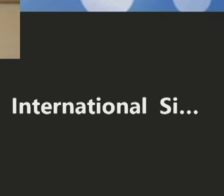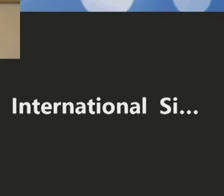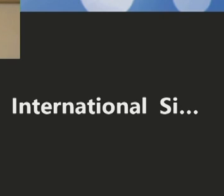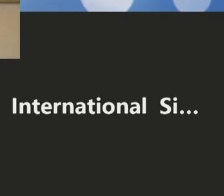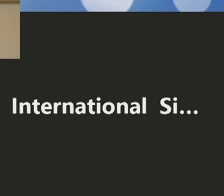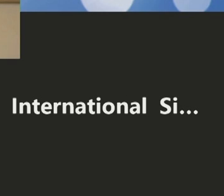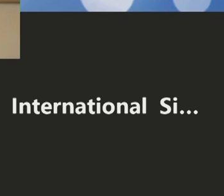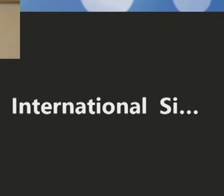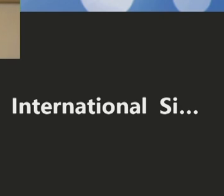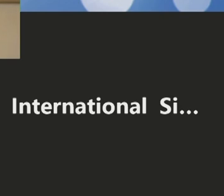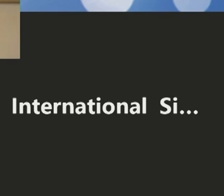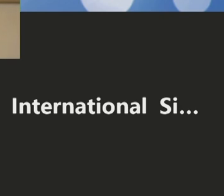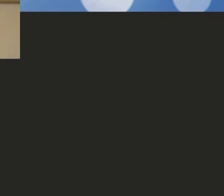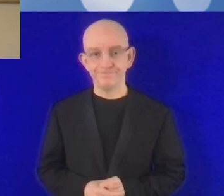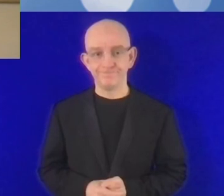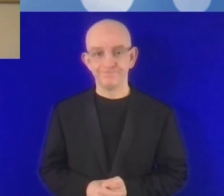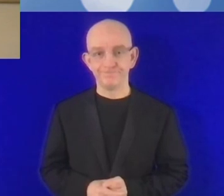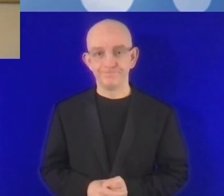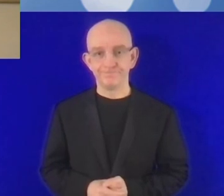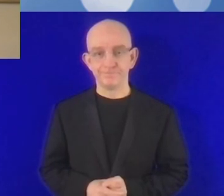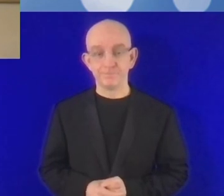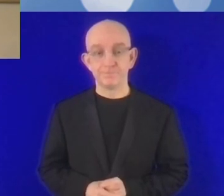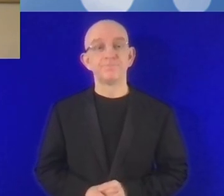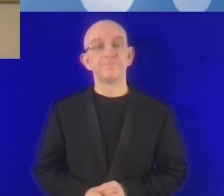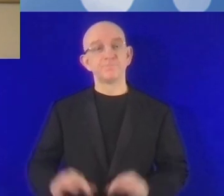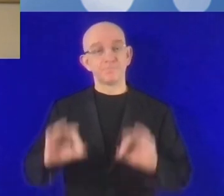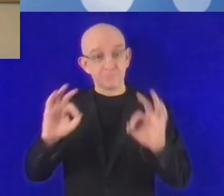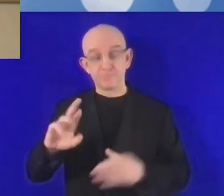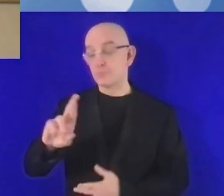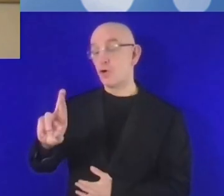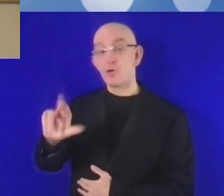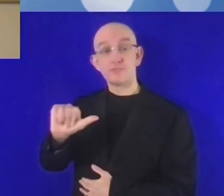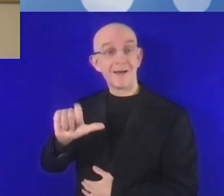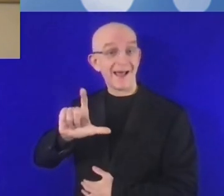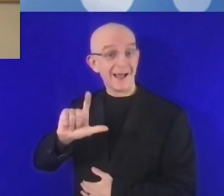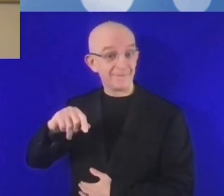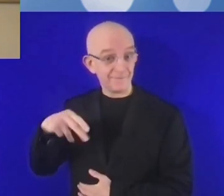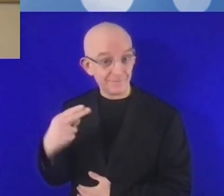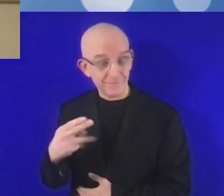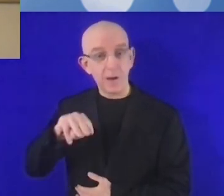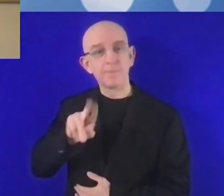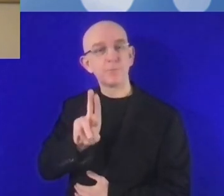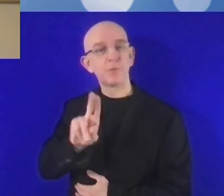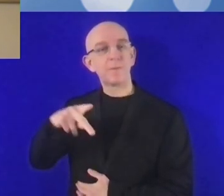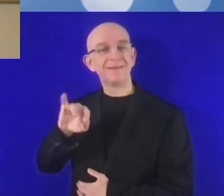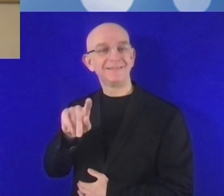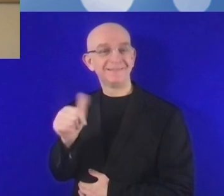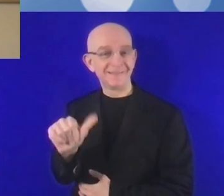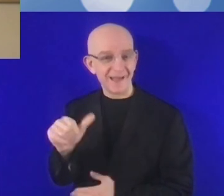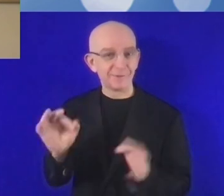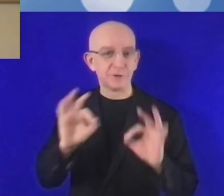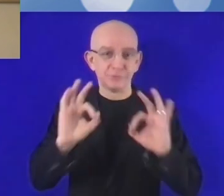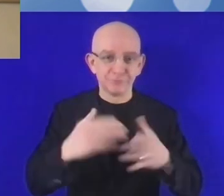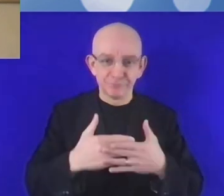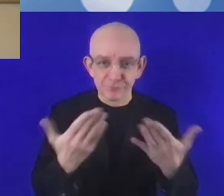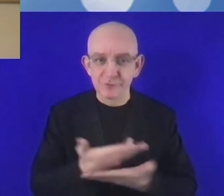Я с вами соединяюсь из Йоганнесбурга и в ЮАР. Передаю